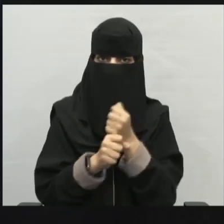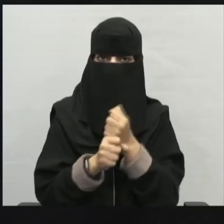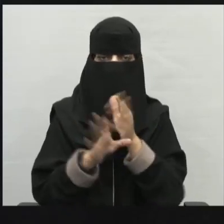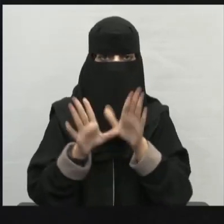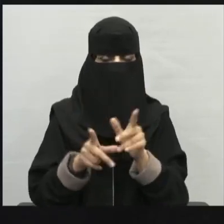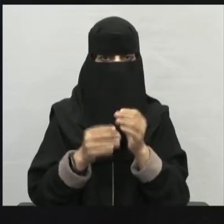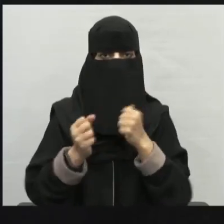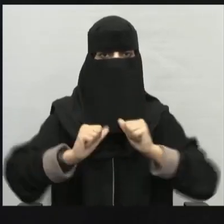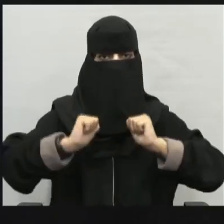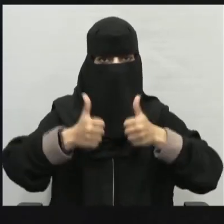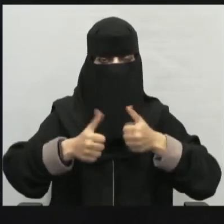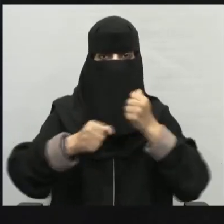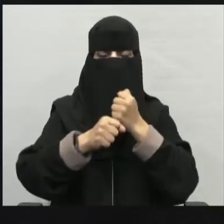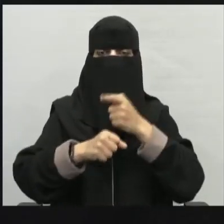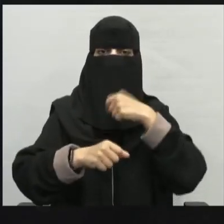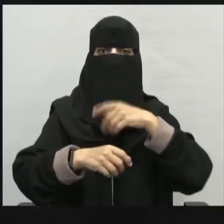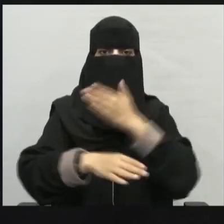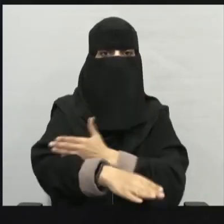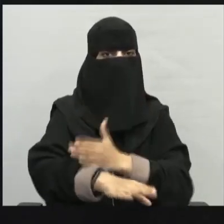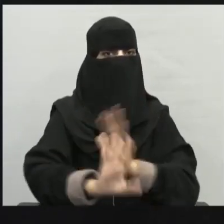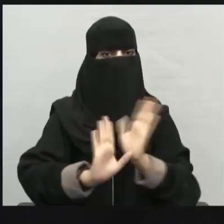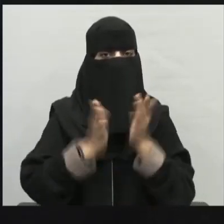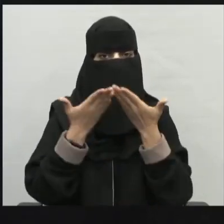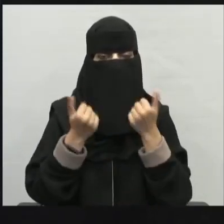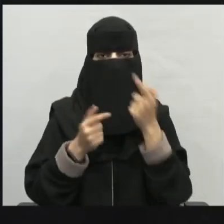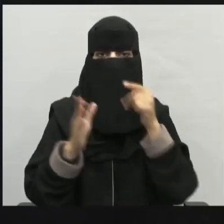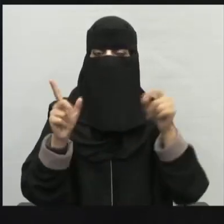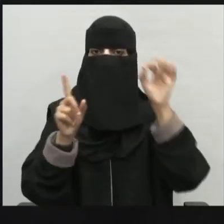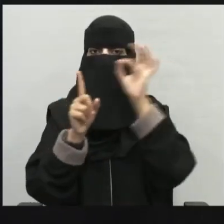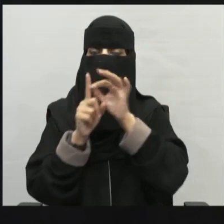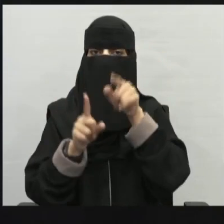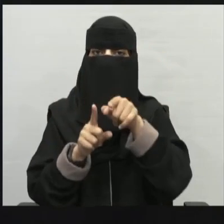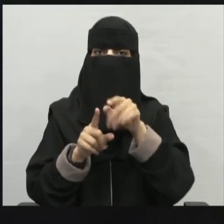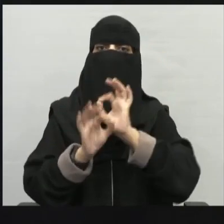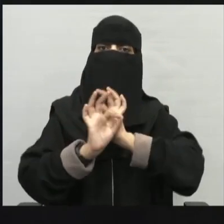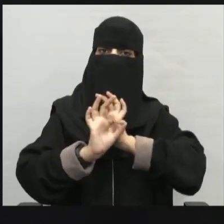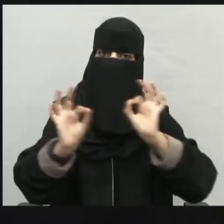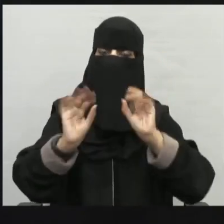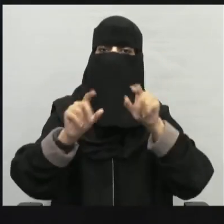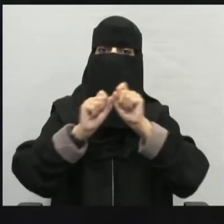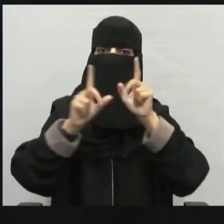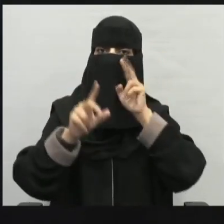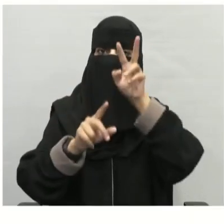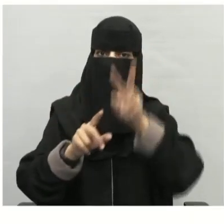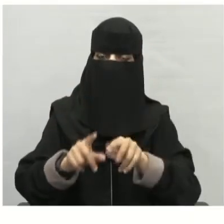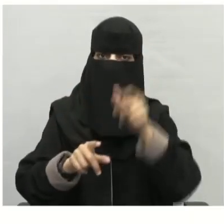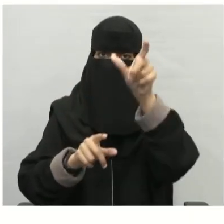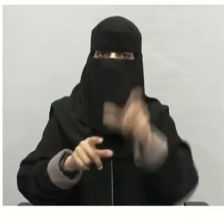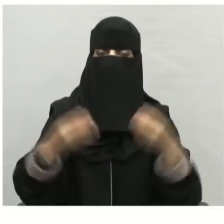يعمل بمجهود دون ان يشعر بتعب هنا يتوصل لمرحله اللياقه البدنيه